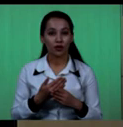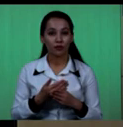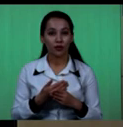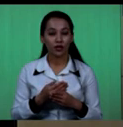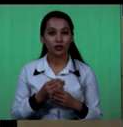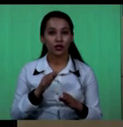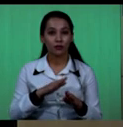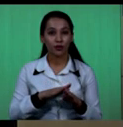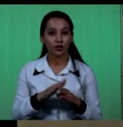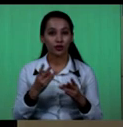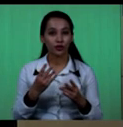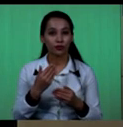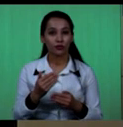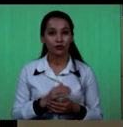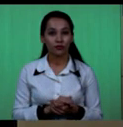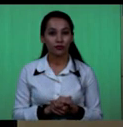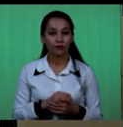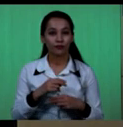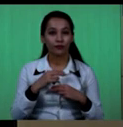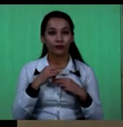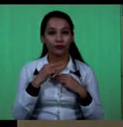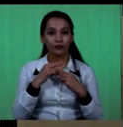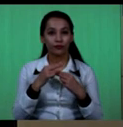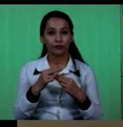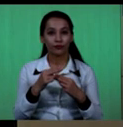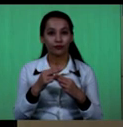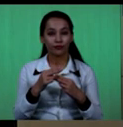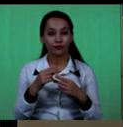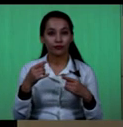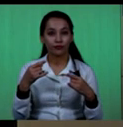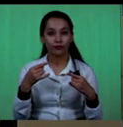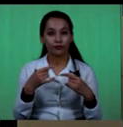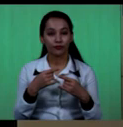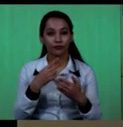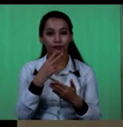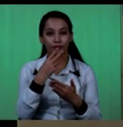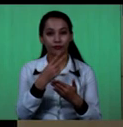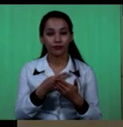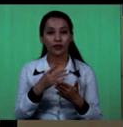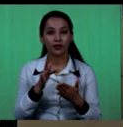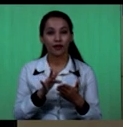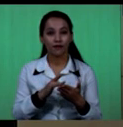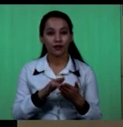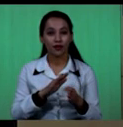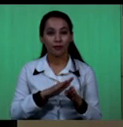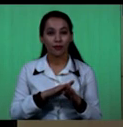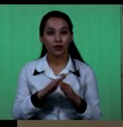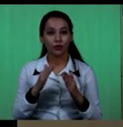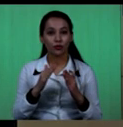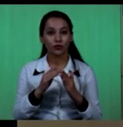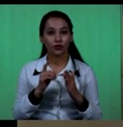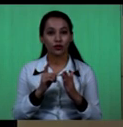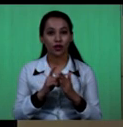bajarishingiz kerak edi. Diqqat bilan ekranga qarab daftaringizda bajargan